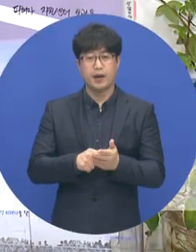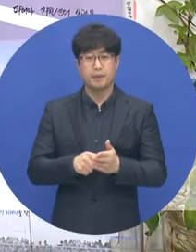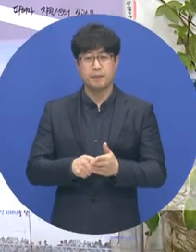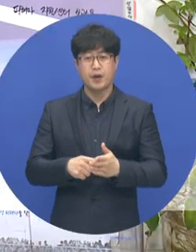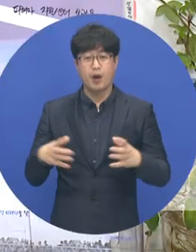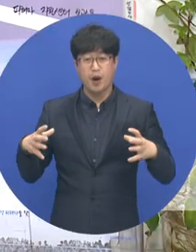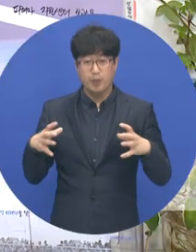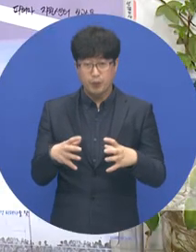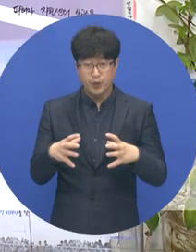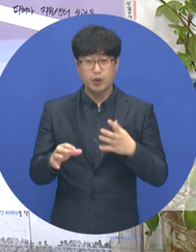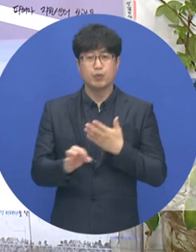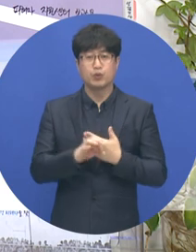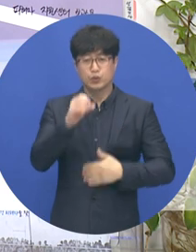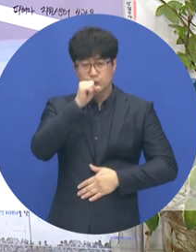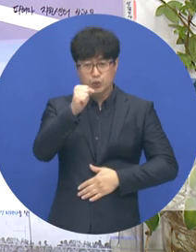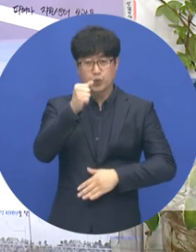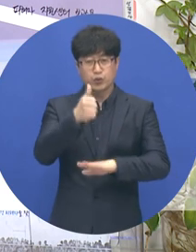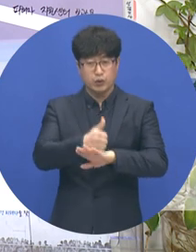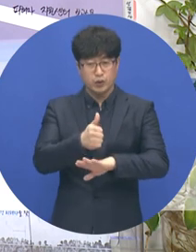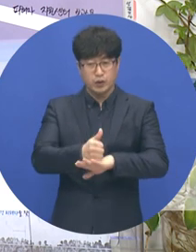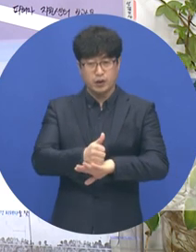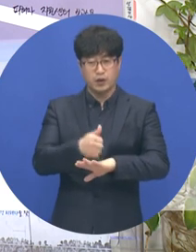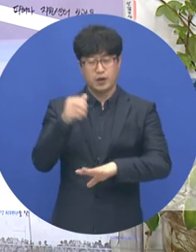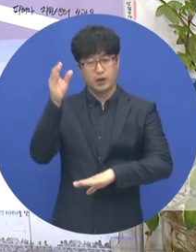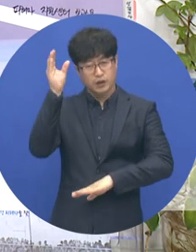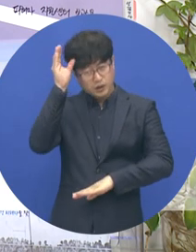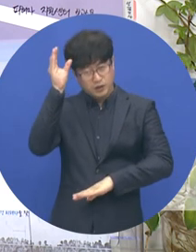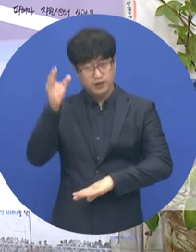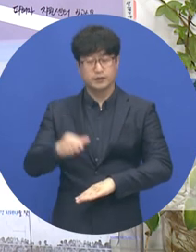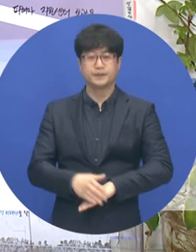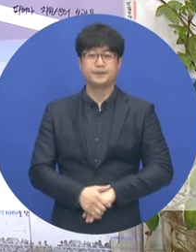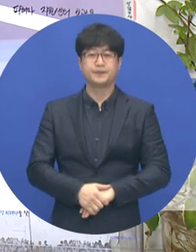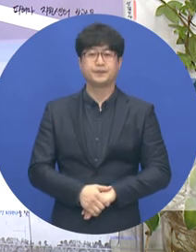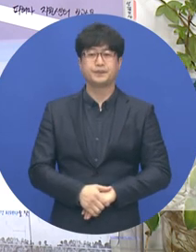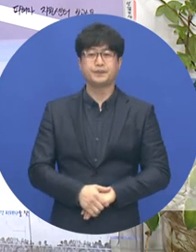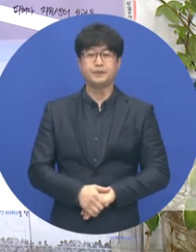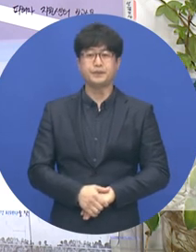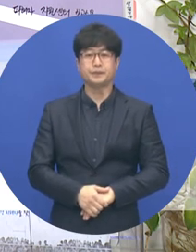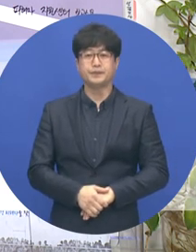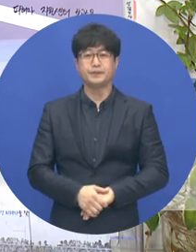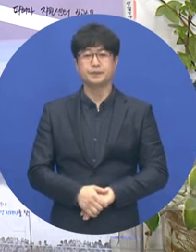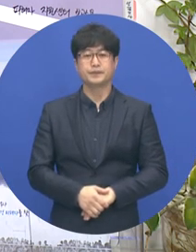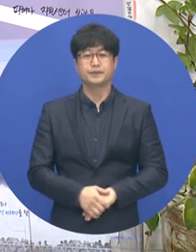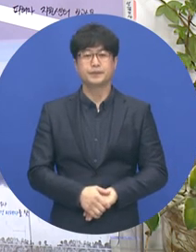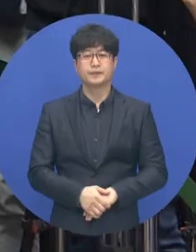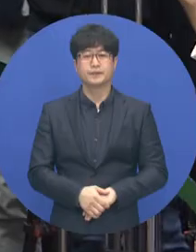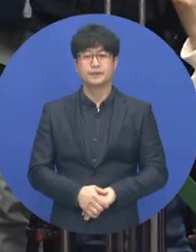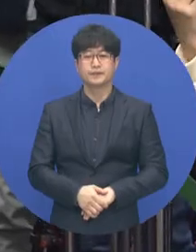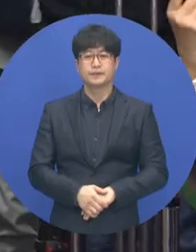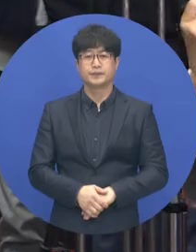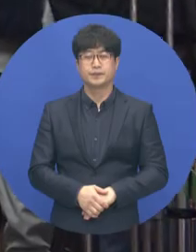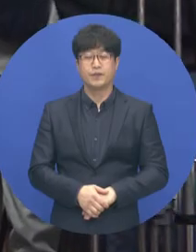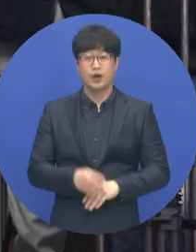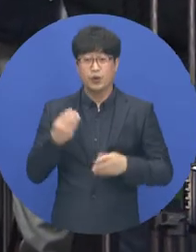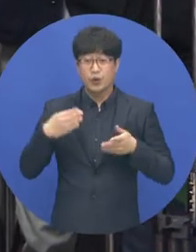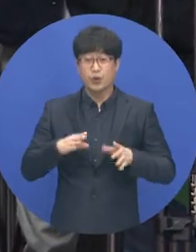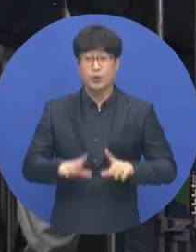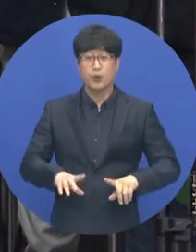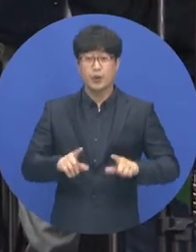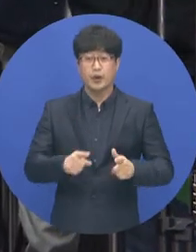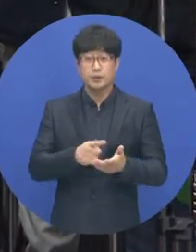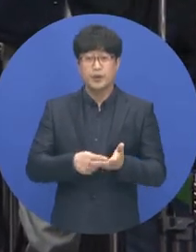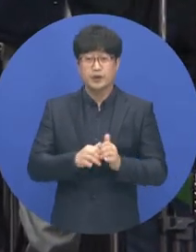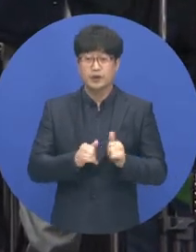마음들이 하나씩 모인다면은 좋은 결과가 있지 않을까 기대합니다. 경기도는 올해